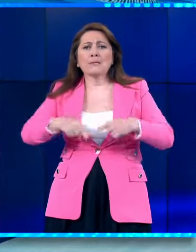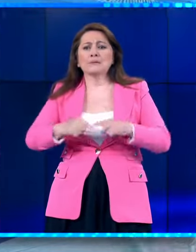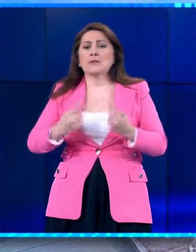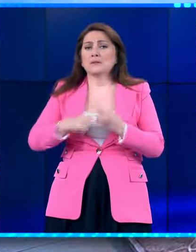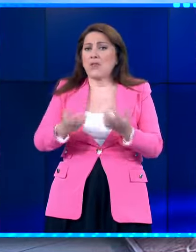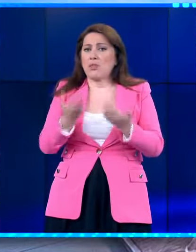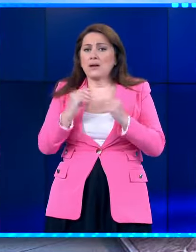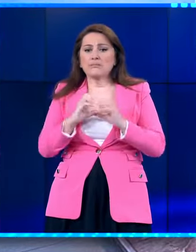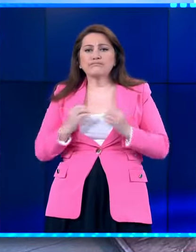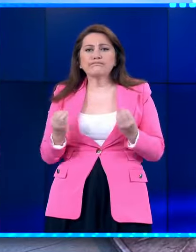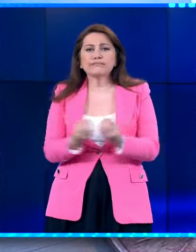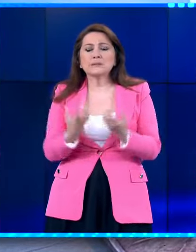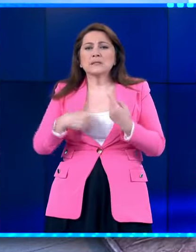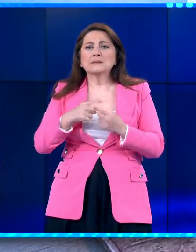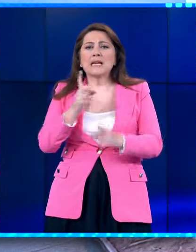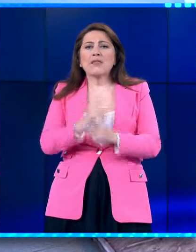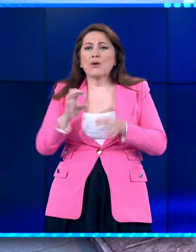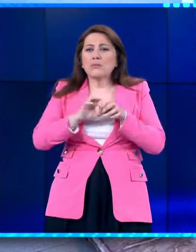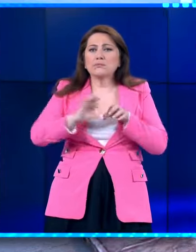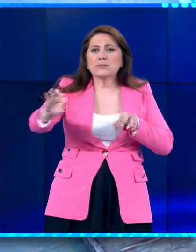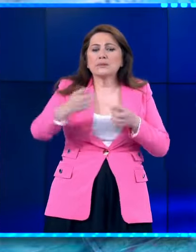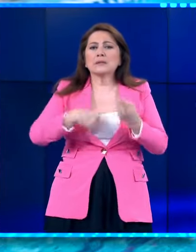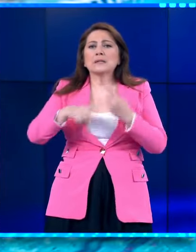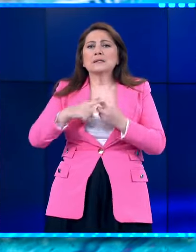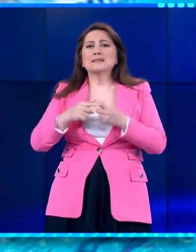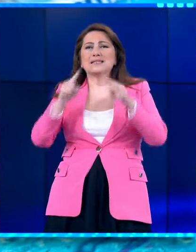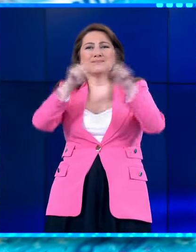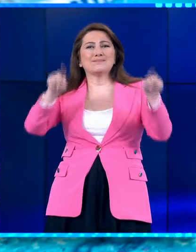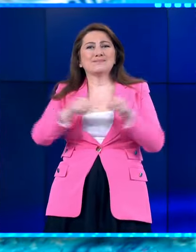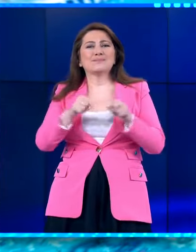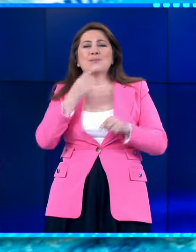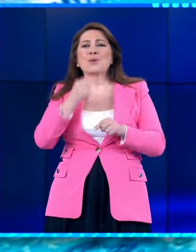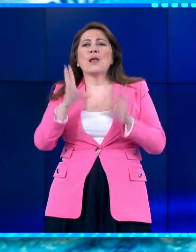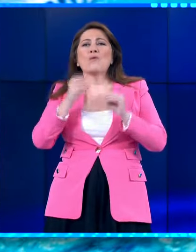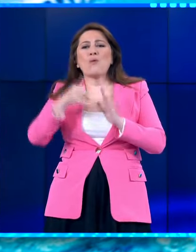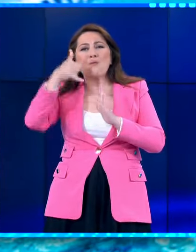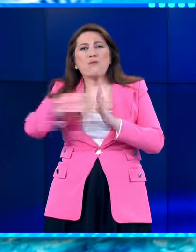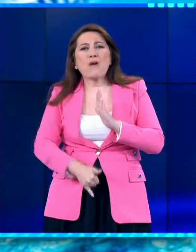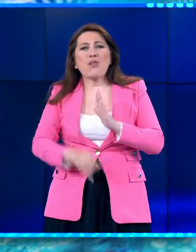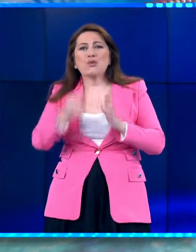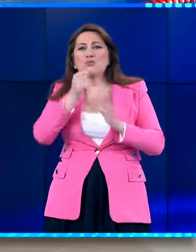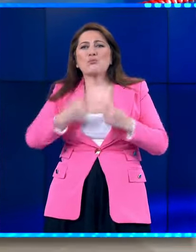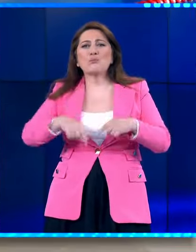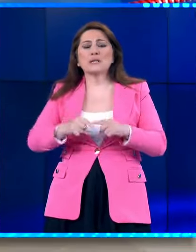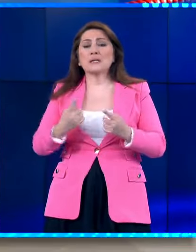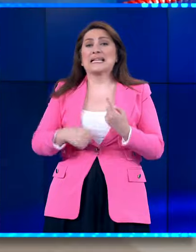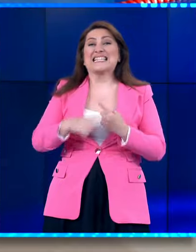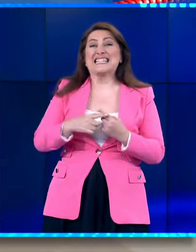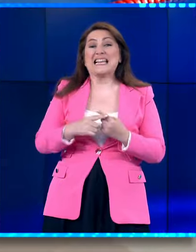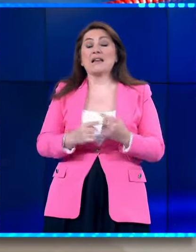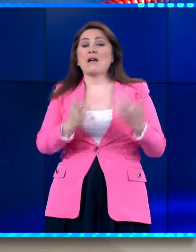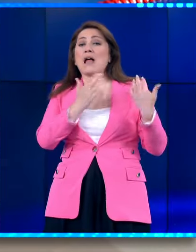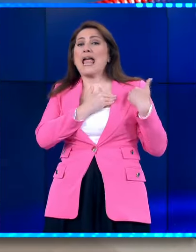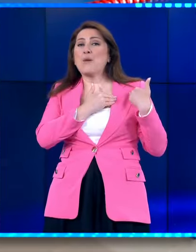σωσίβια ούτε το απαιτούμενο κοντάρι, καθώς και η σήμανση για τα βάθη των πισινών. Στα χαρτιά εμφανιζόταν υπεύθυνος λειτουργίας πισίνας, μόνο που